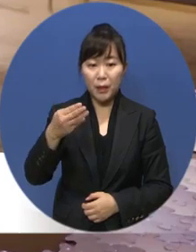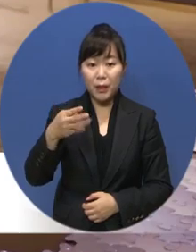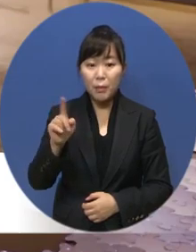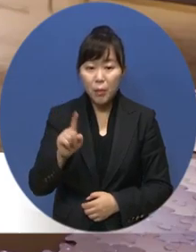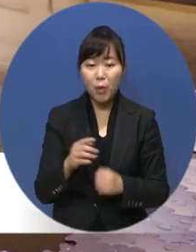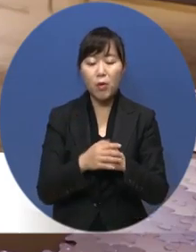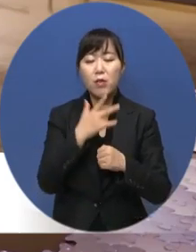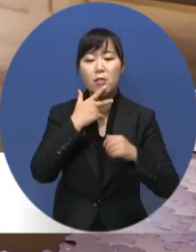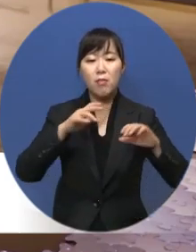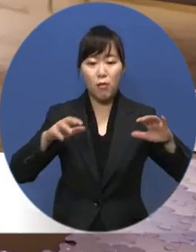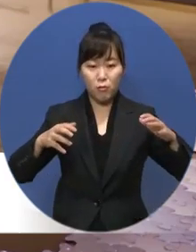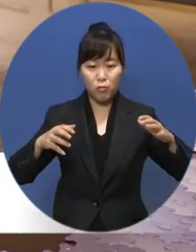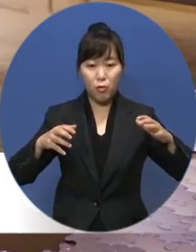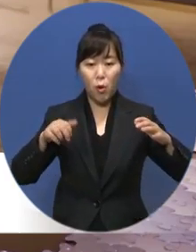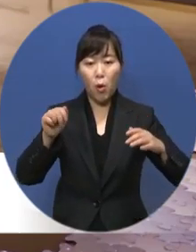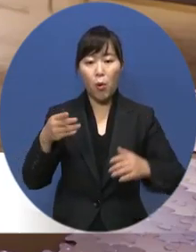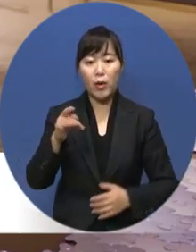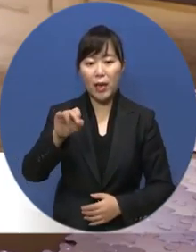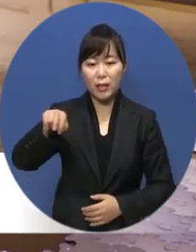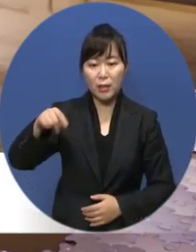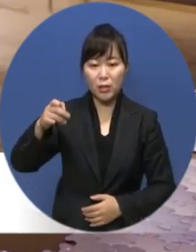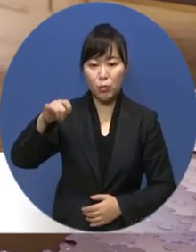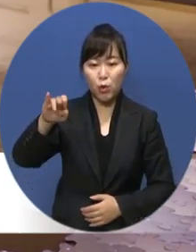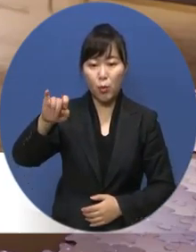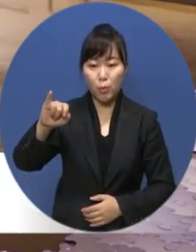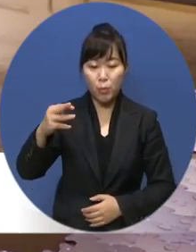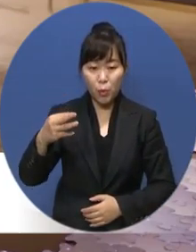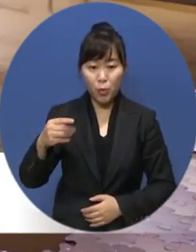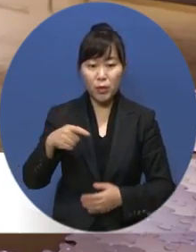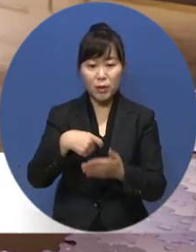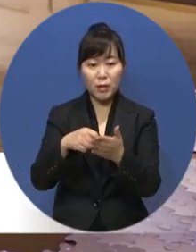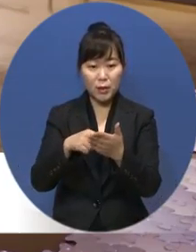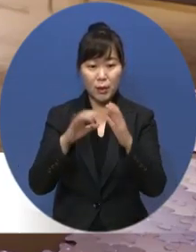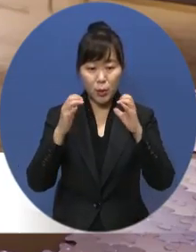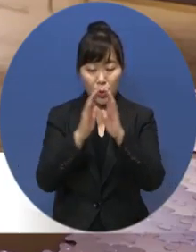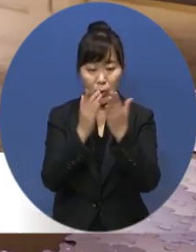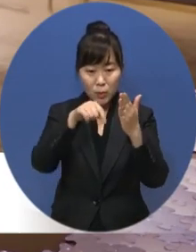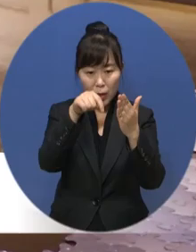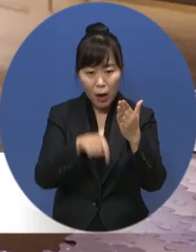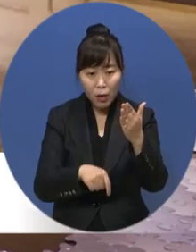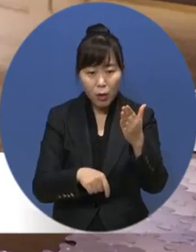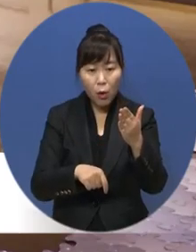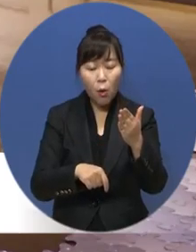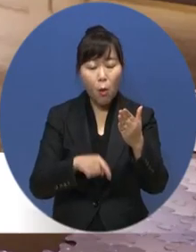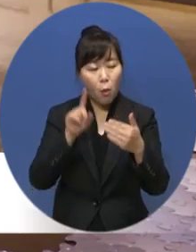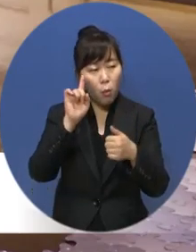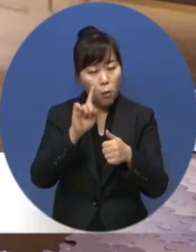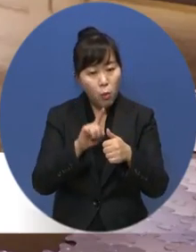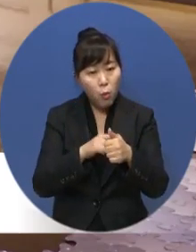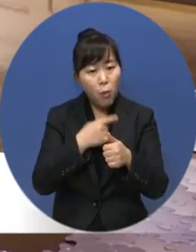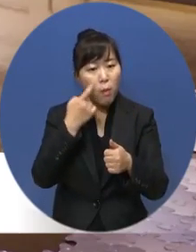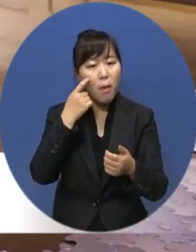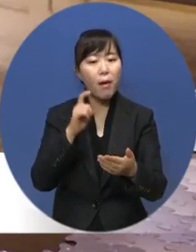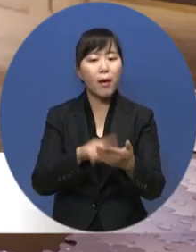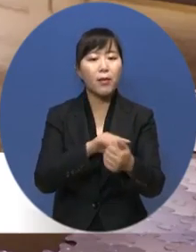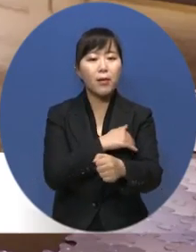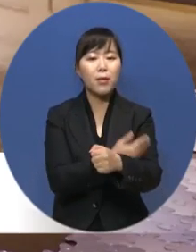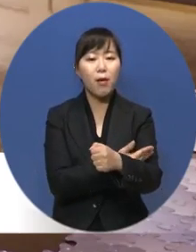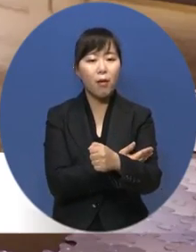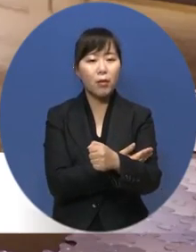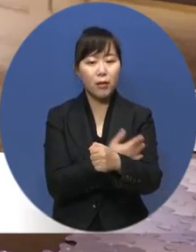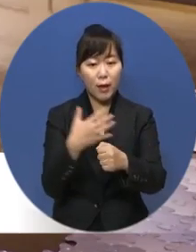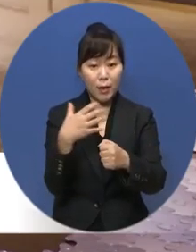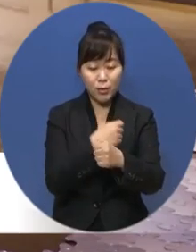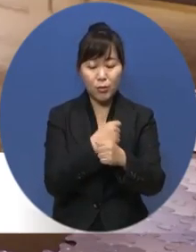쓴 세렌딥의 왕자 동화 속 주인공이 우연으로부터 새로운 것을 발견하는 능력에 착안하여 만들어진